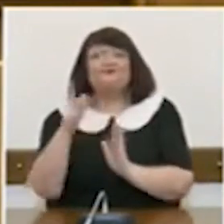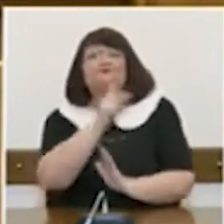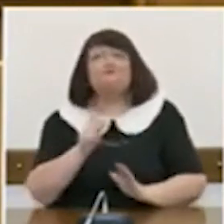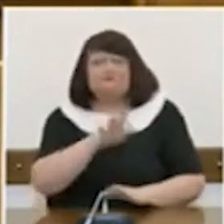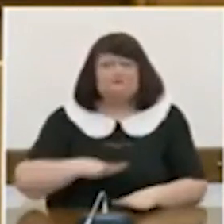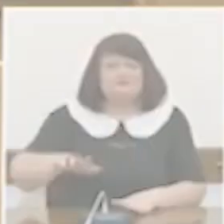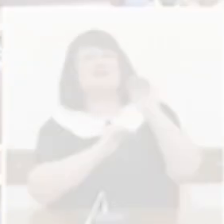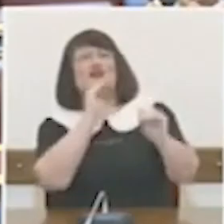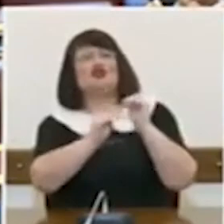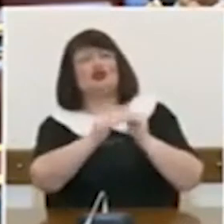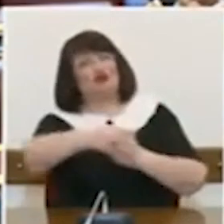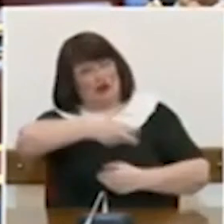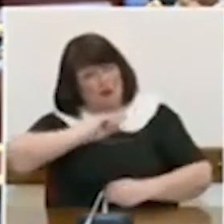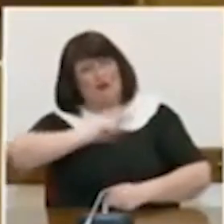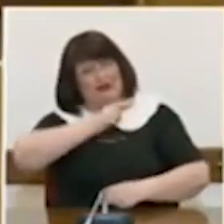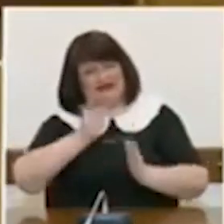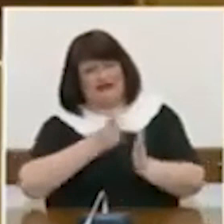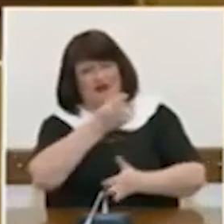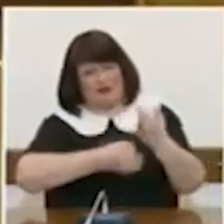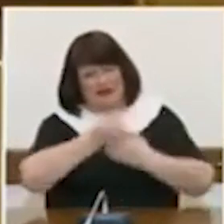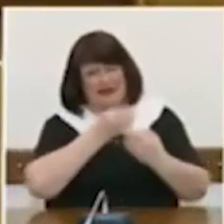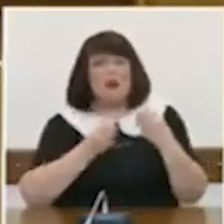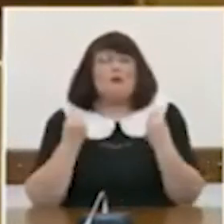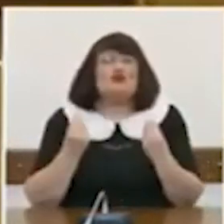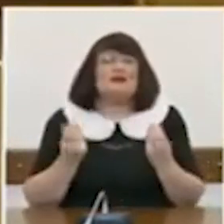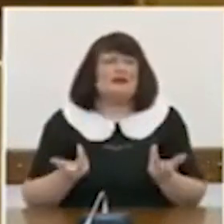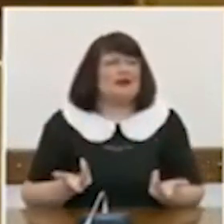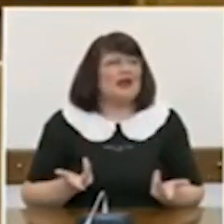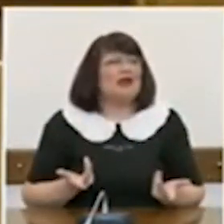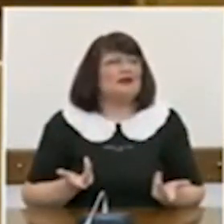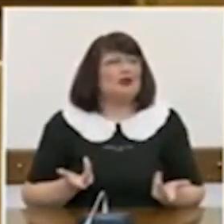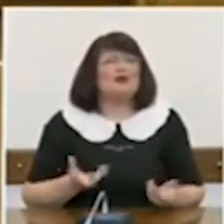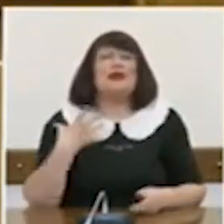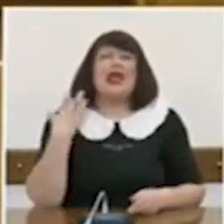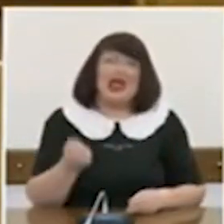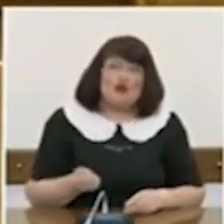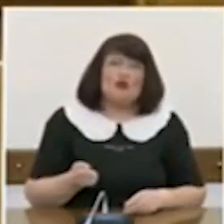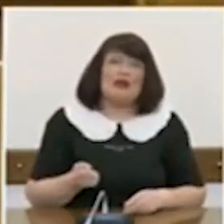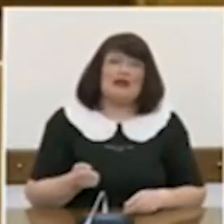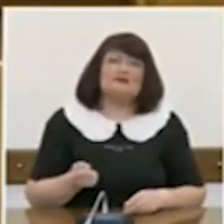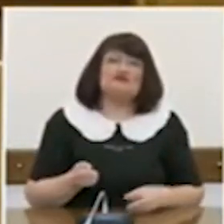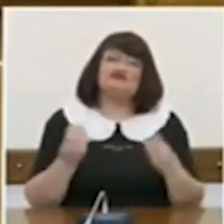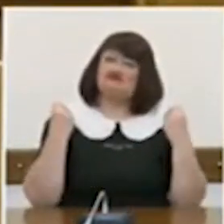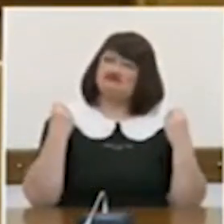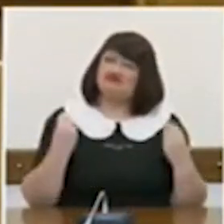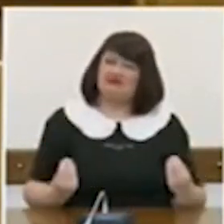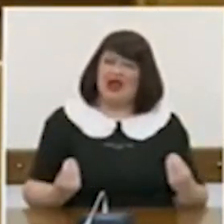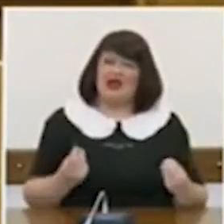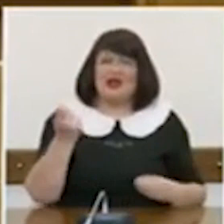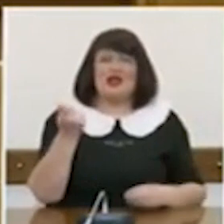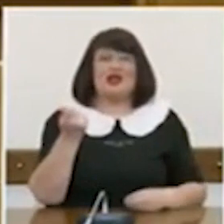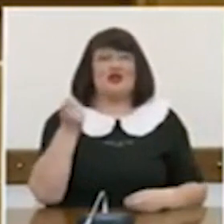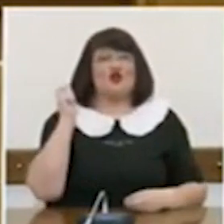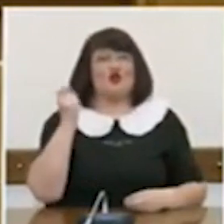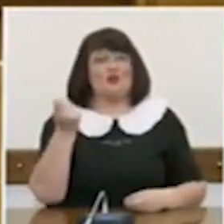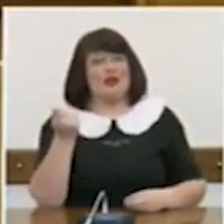χαμηλών προσδοκιών. Πώς είναι δυνατόν να έχουμε καλή οικονομική πολιτική προς